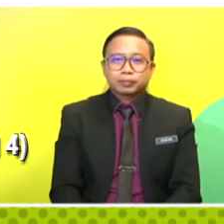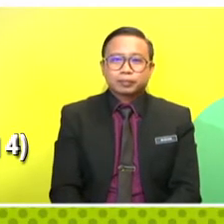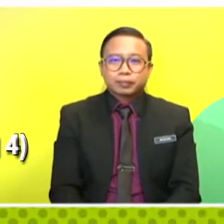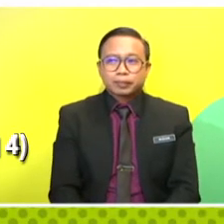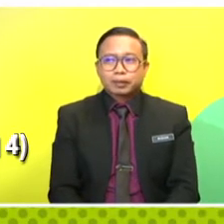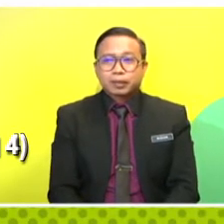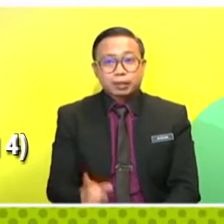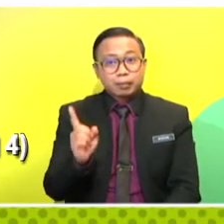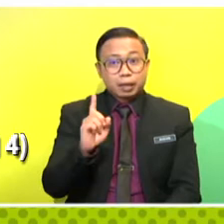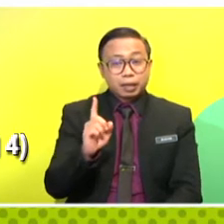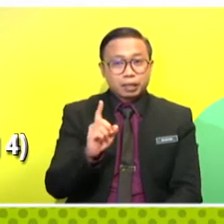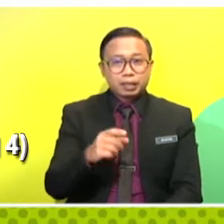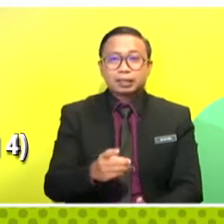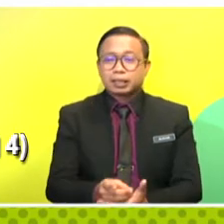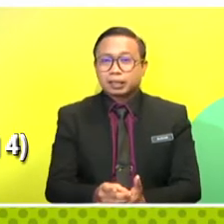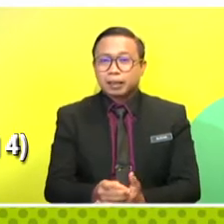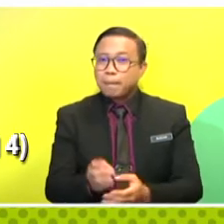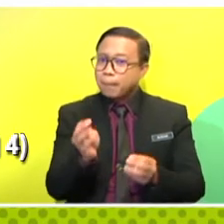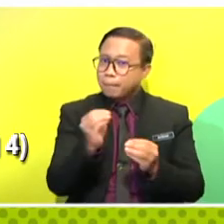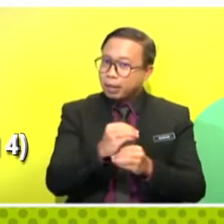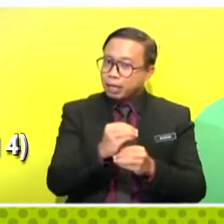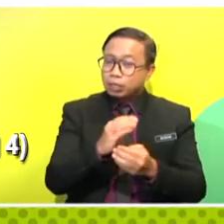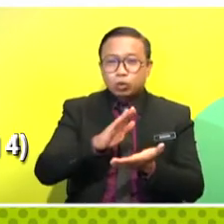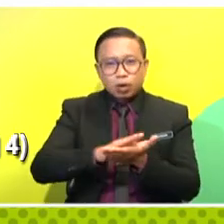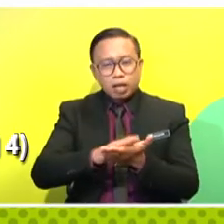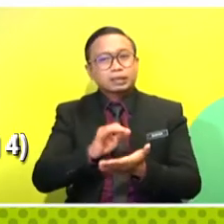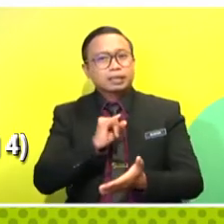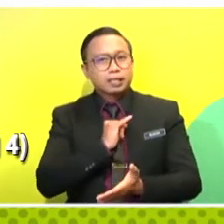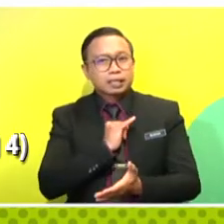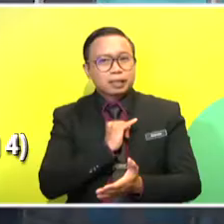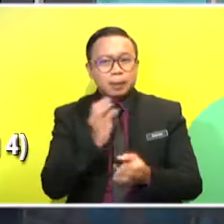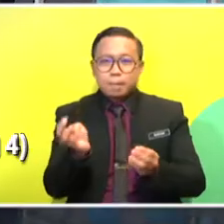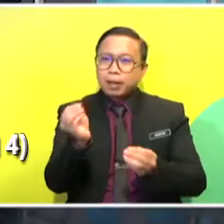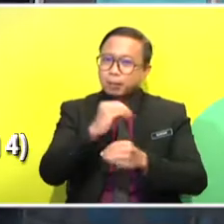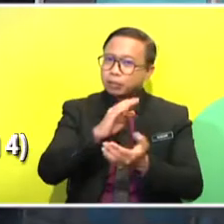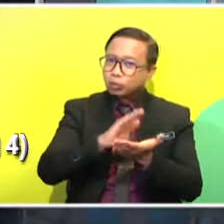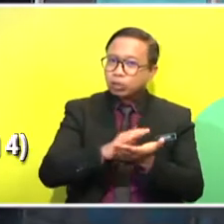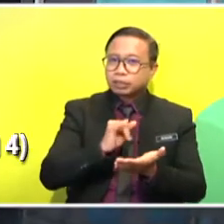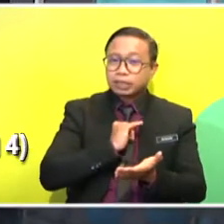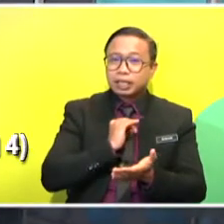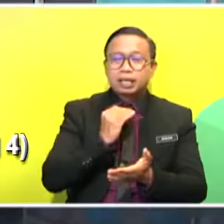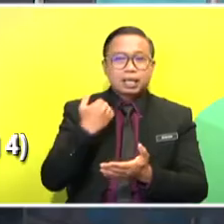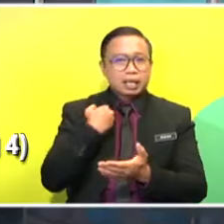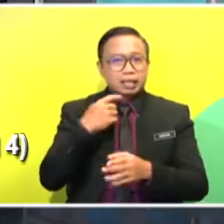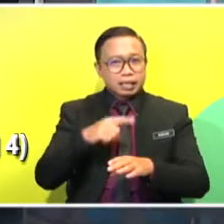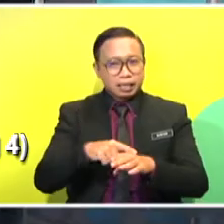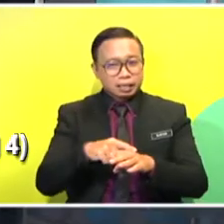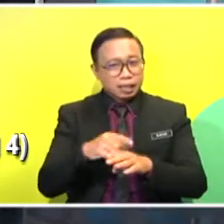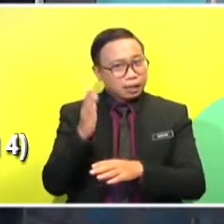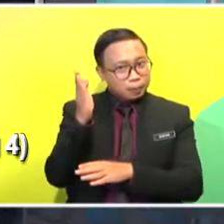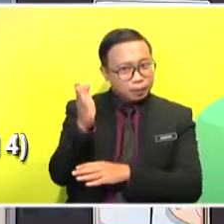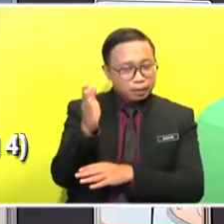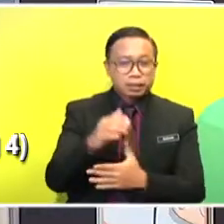Di mana dia, makmal sekolah saya? Makmal sekolah saya ada di